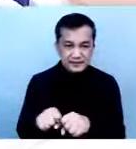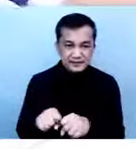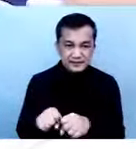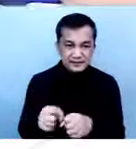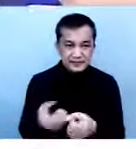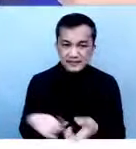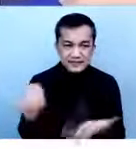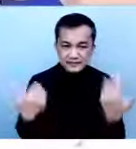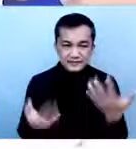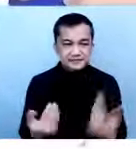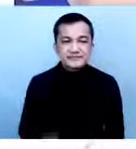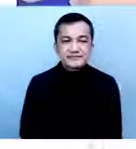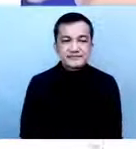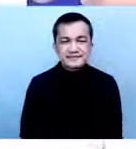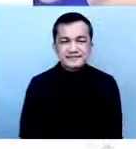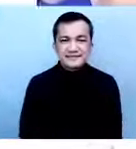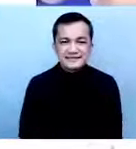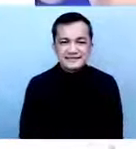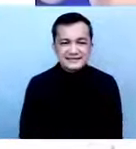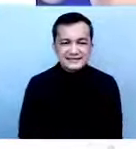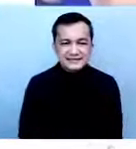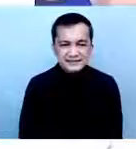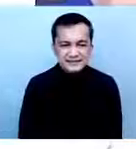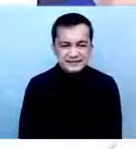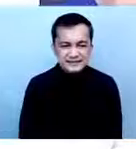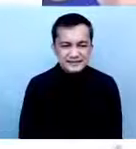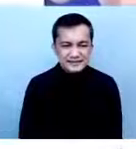Tayo, tayo! Ay, dive!